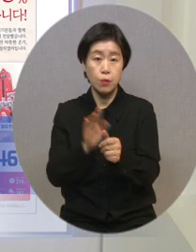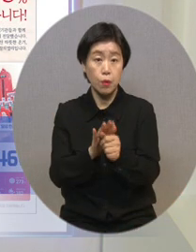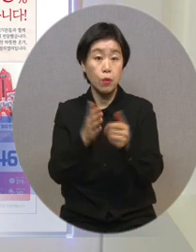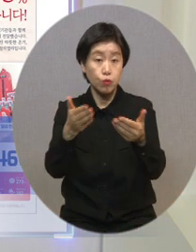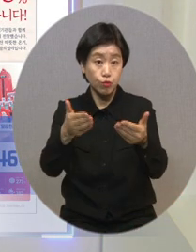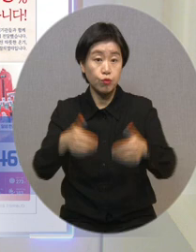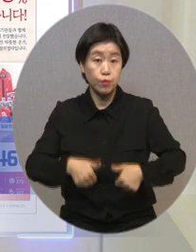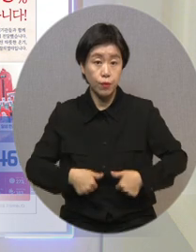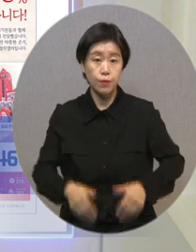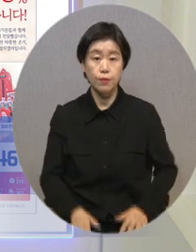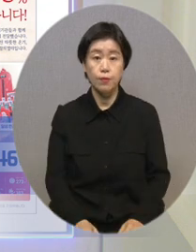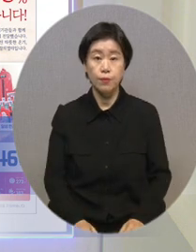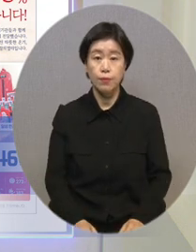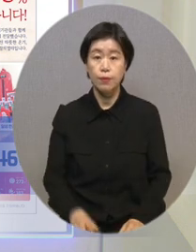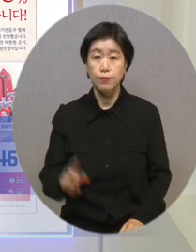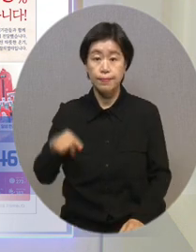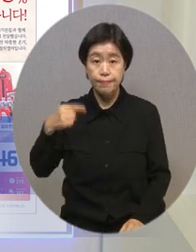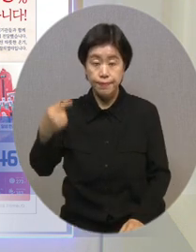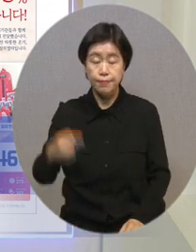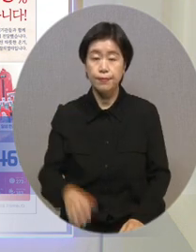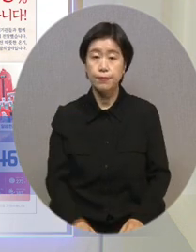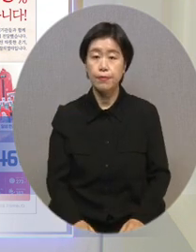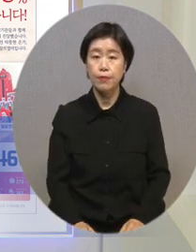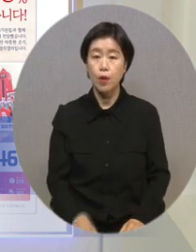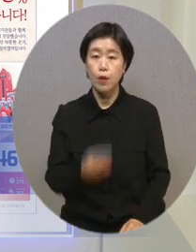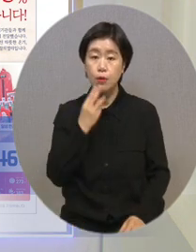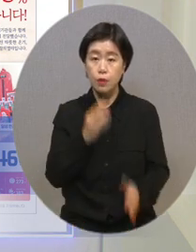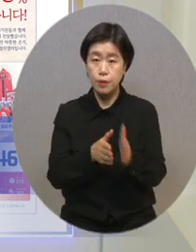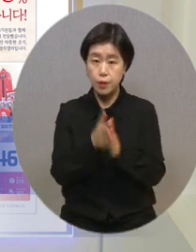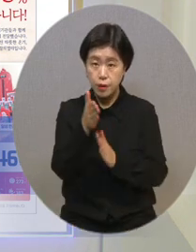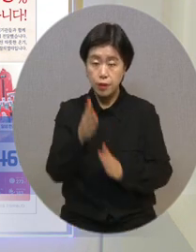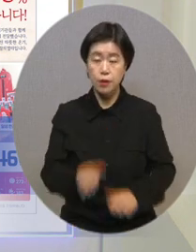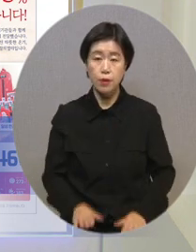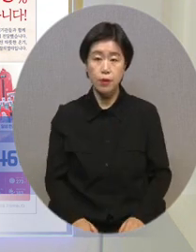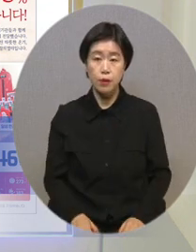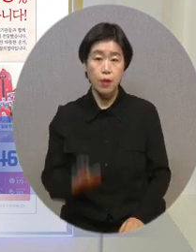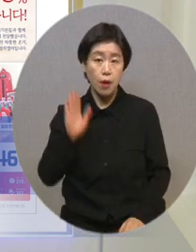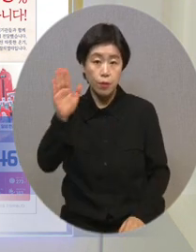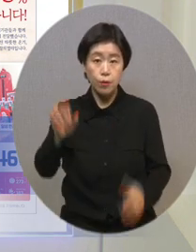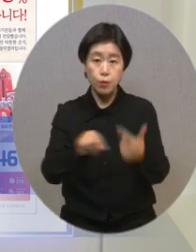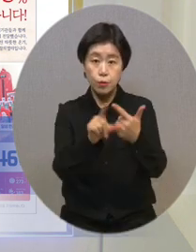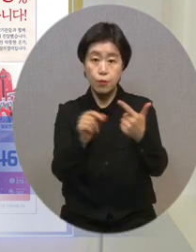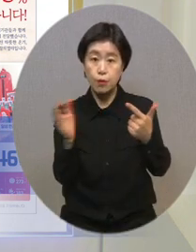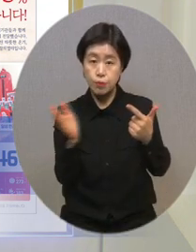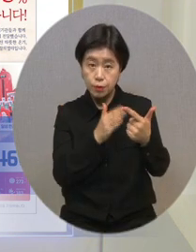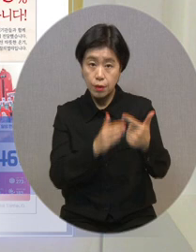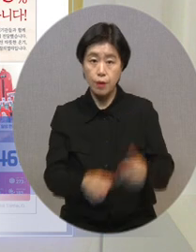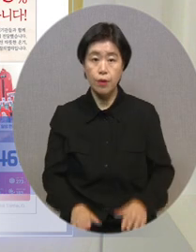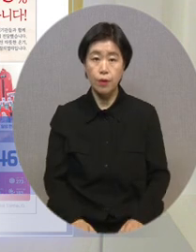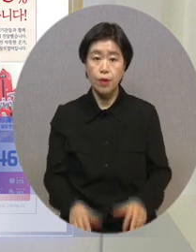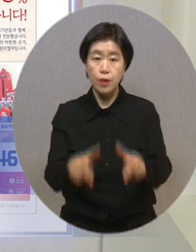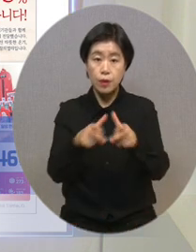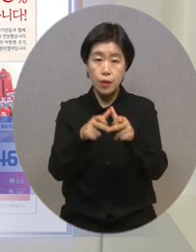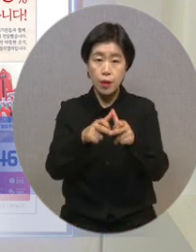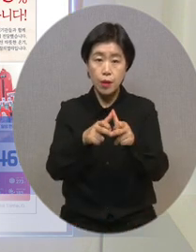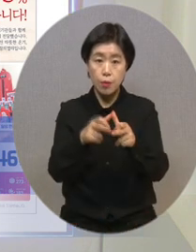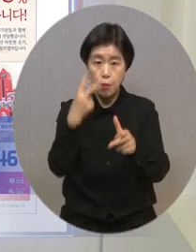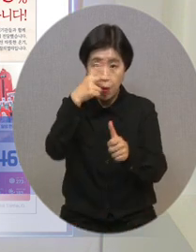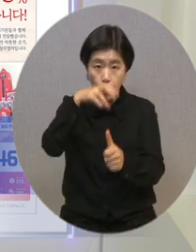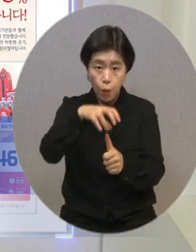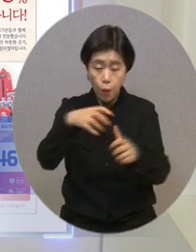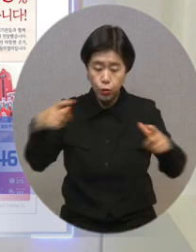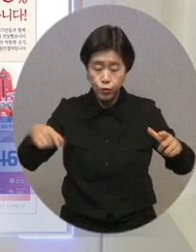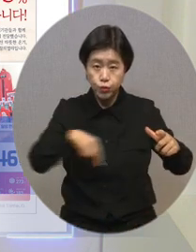순위였습니다 계속해서 장애인 신문 1면입니다 서울시가 오는 6월부터 장애인 보호 구역에